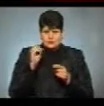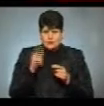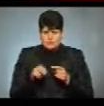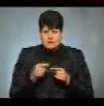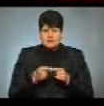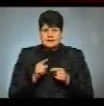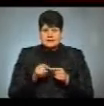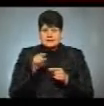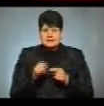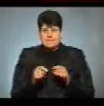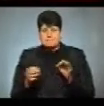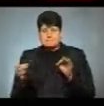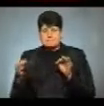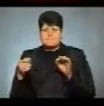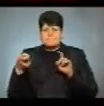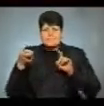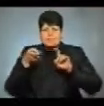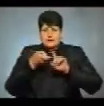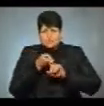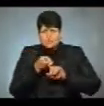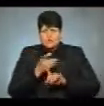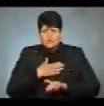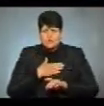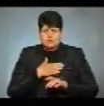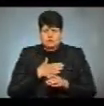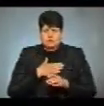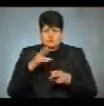Даний апарат підключається до нашої лапароскопічної стойки.